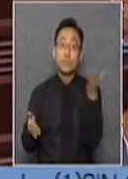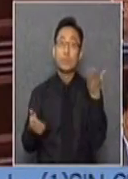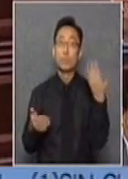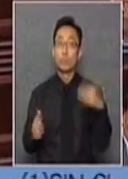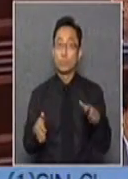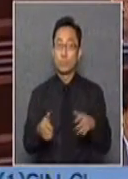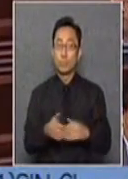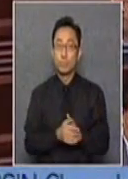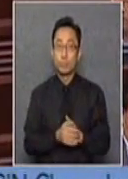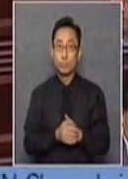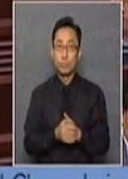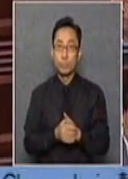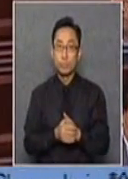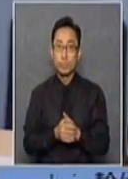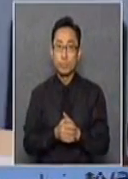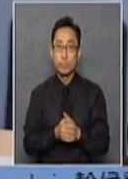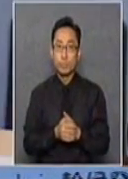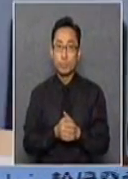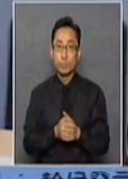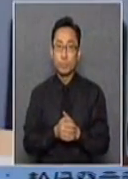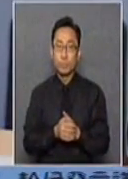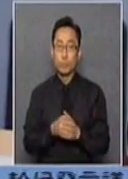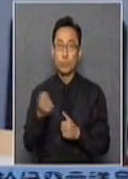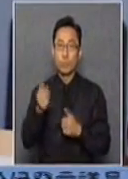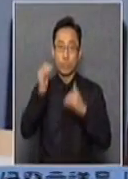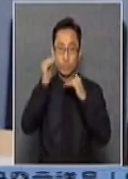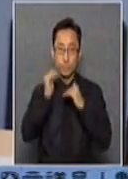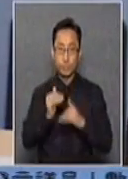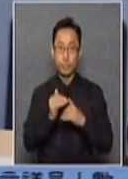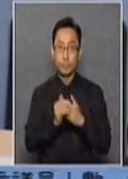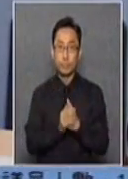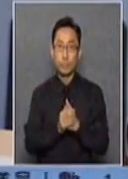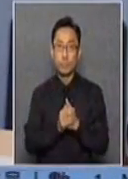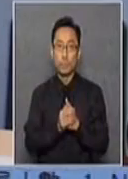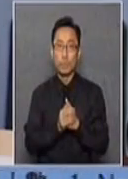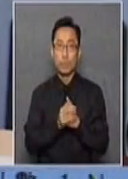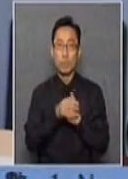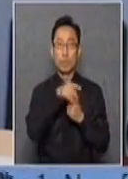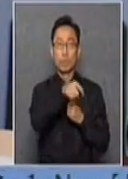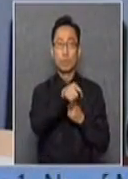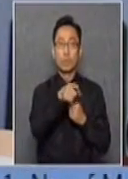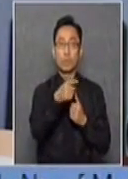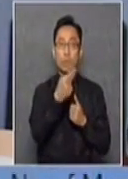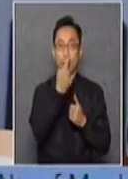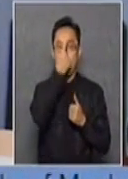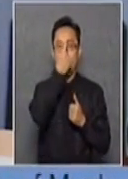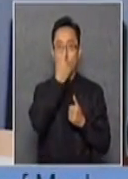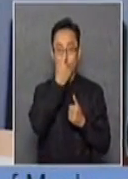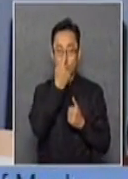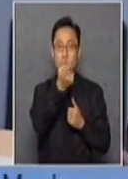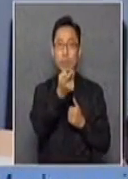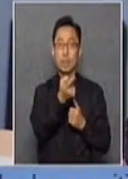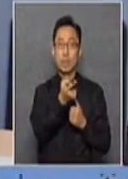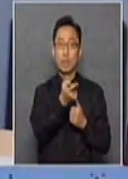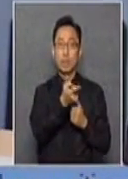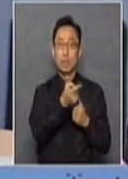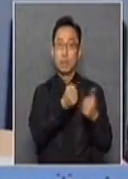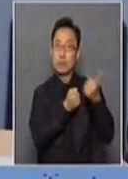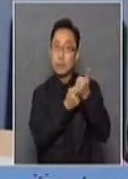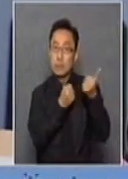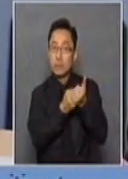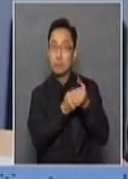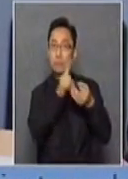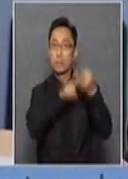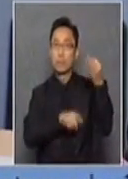是？又由到再外圍一點的梁粉陳茂波都眾口一詞說做到